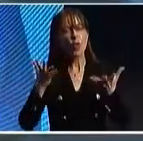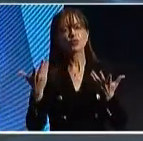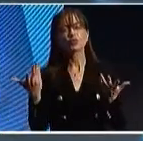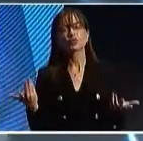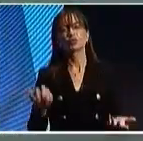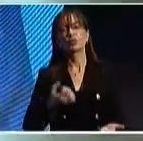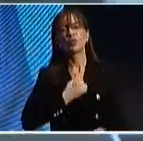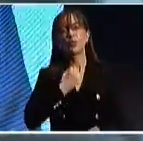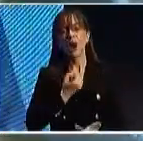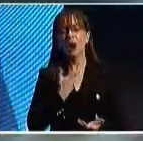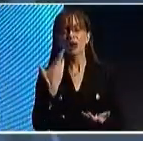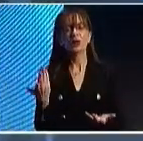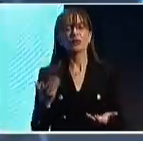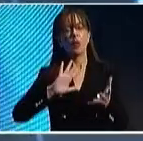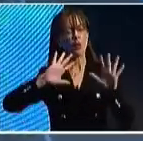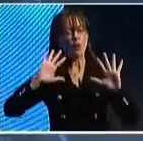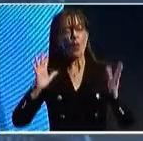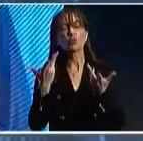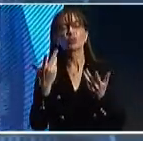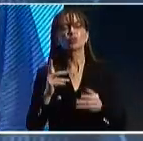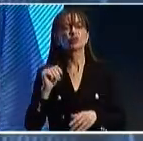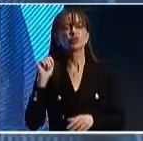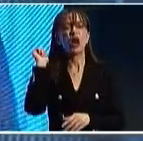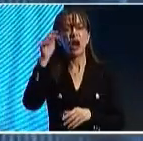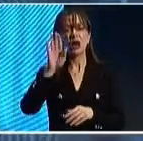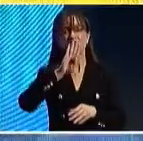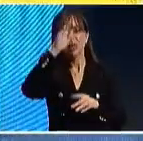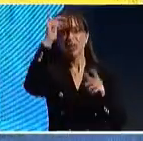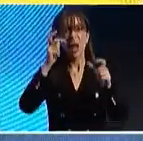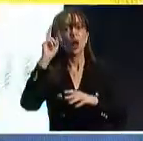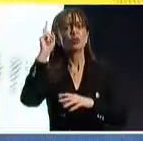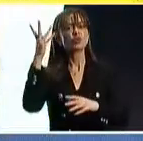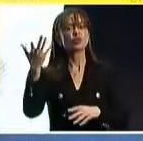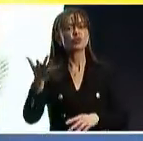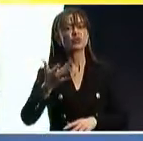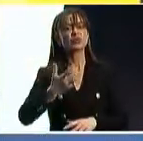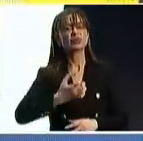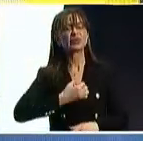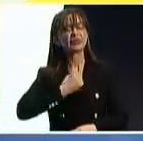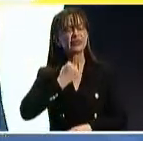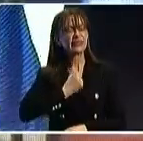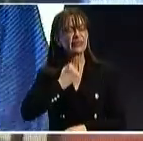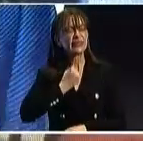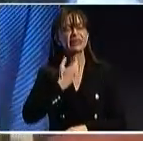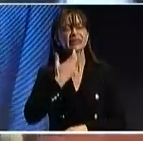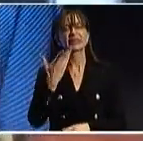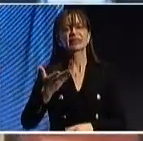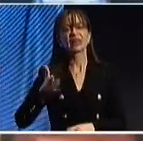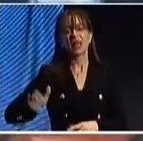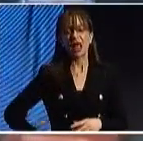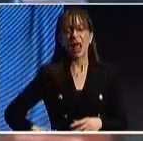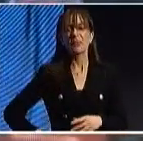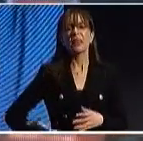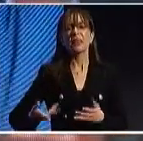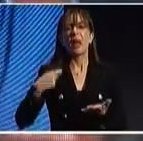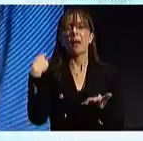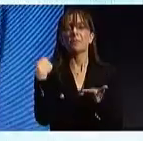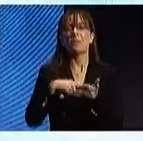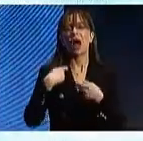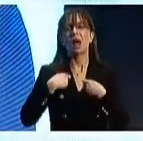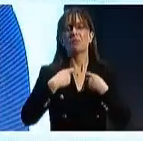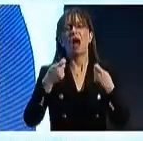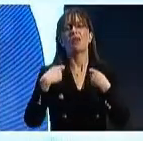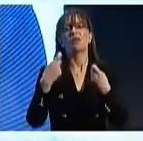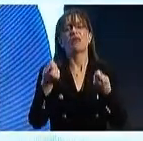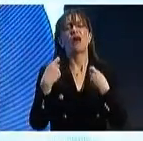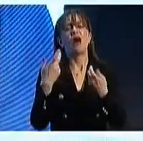maalesef her İstanbullunun canına eziyet, cebine maliyet olarak